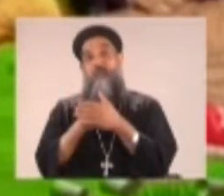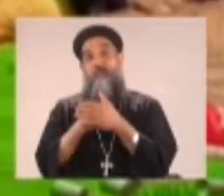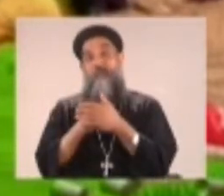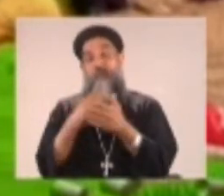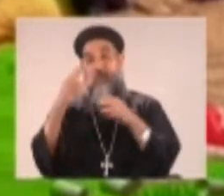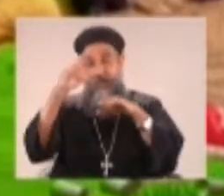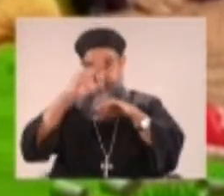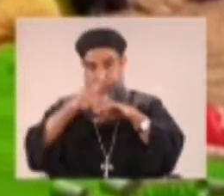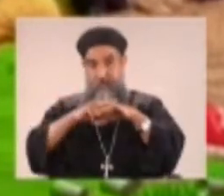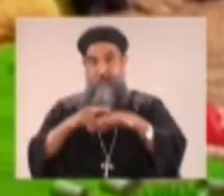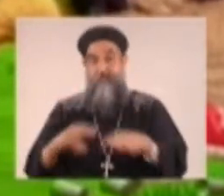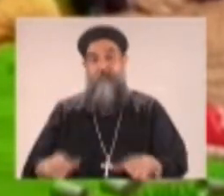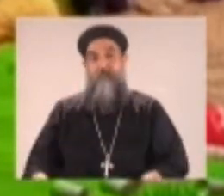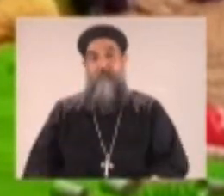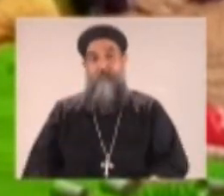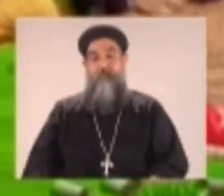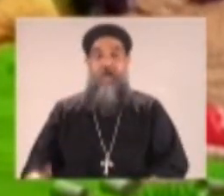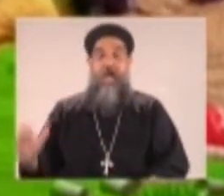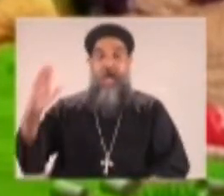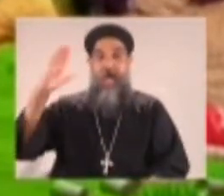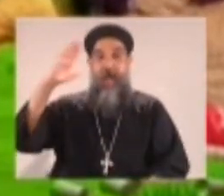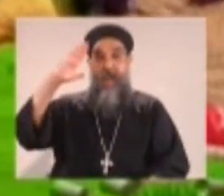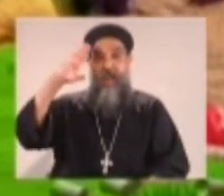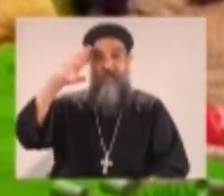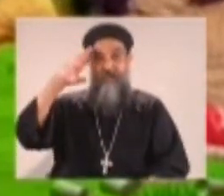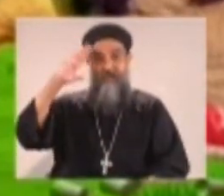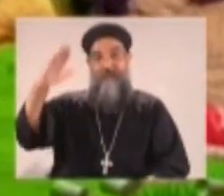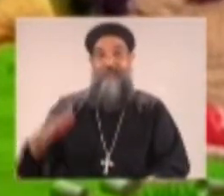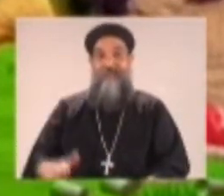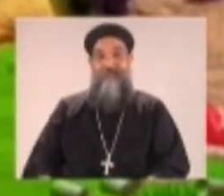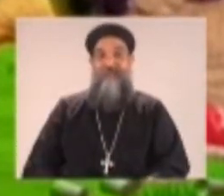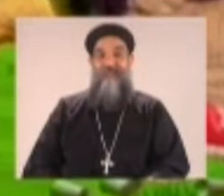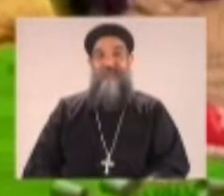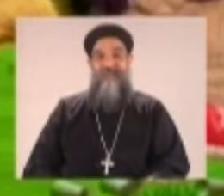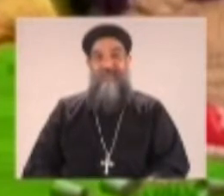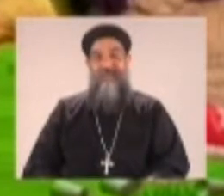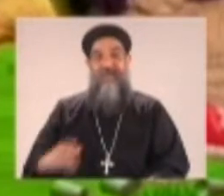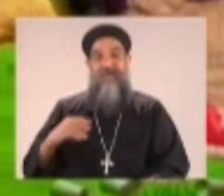أهلا، أهلا يا جماعة، أنا كنت